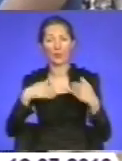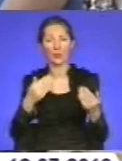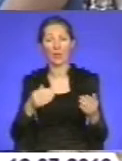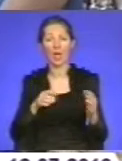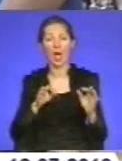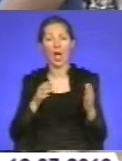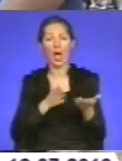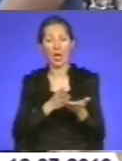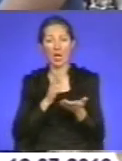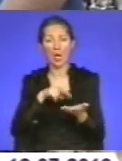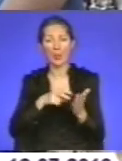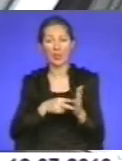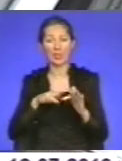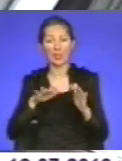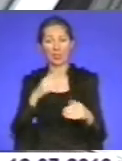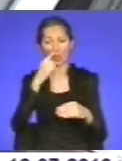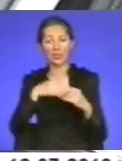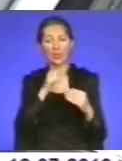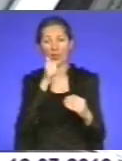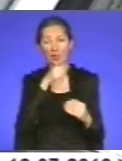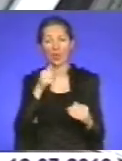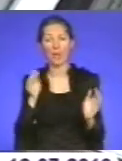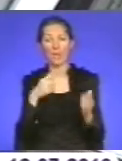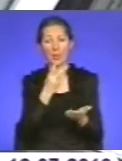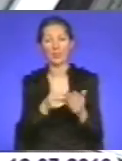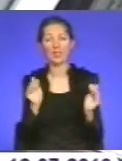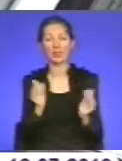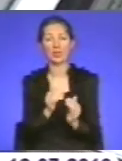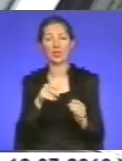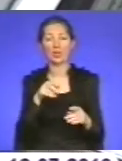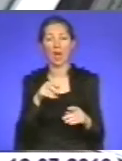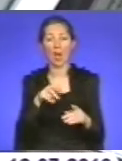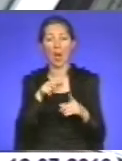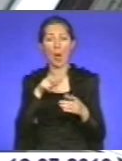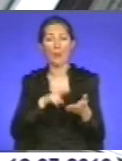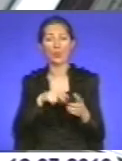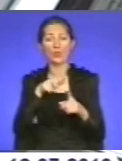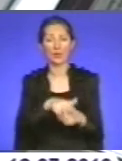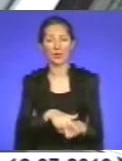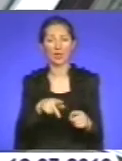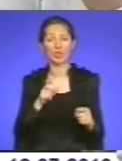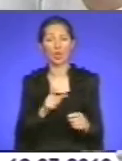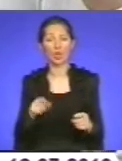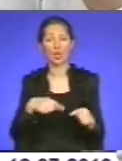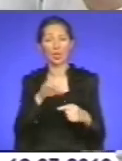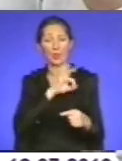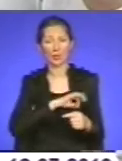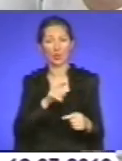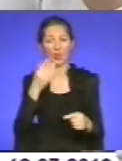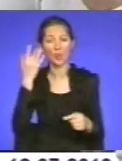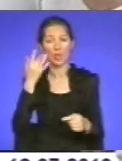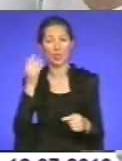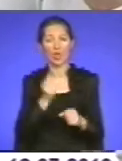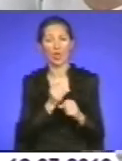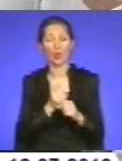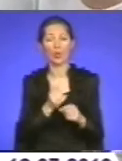роки. Вона передбачає зменшення адміністративного навантаження на людей та бізнес. Щоб полегшити роботу митниці, у прикордонних службах хочуть